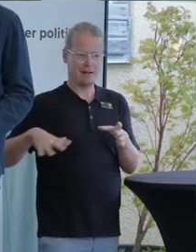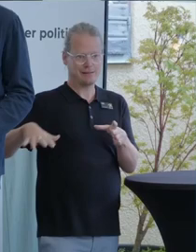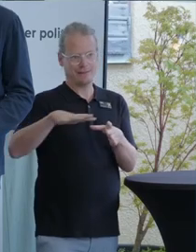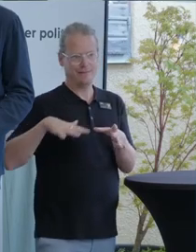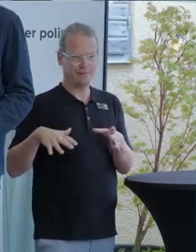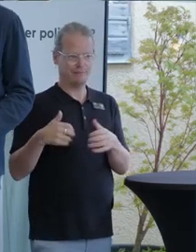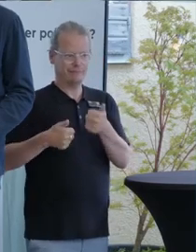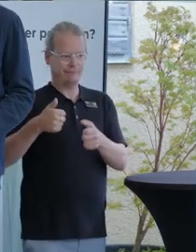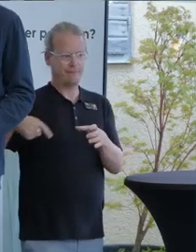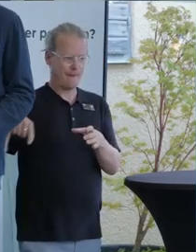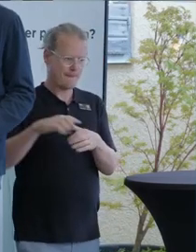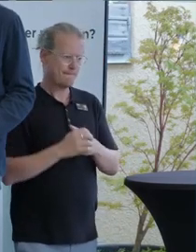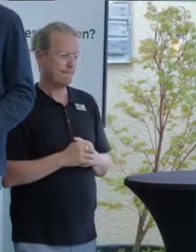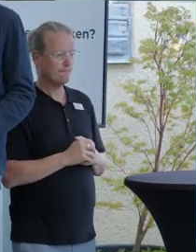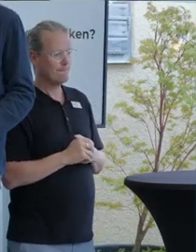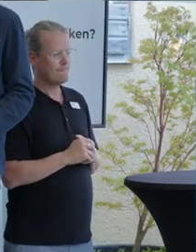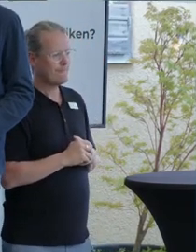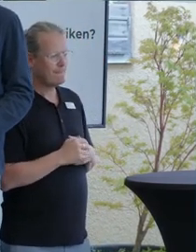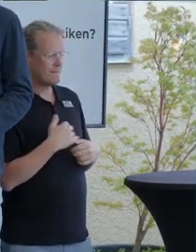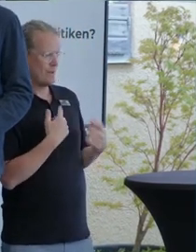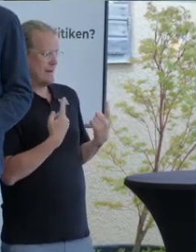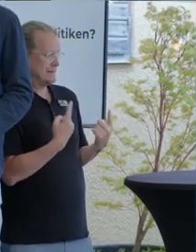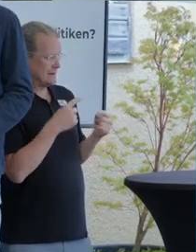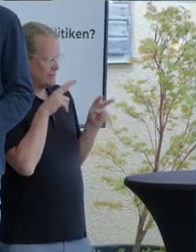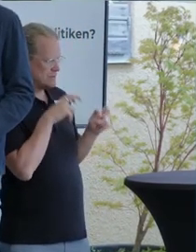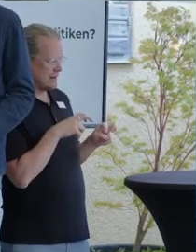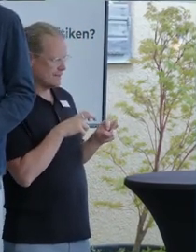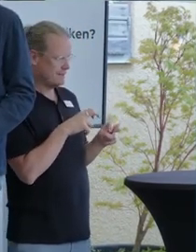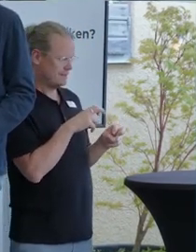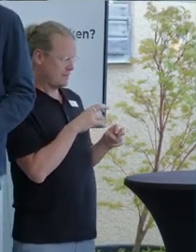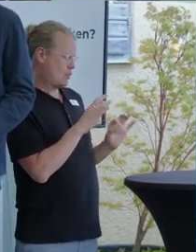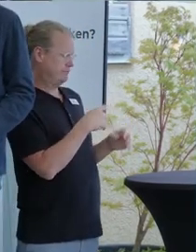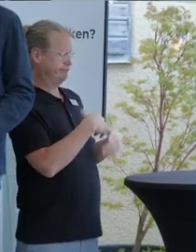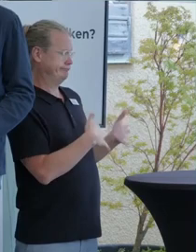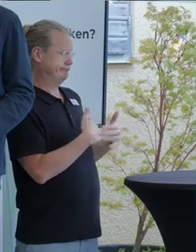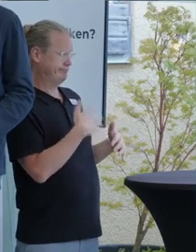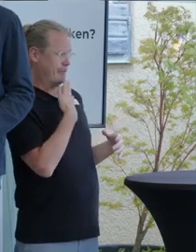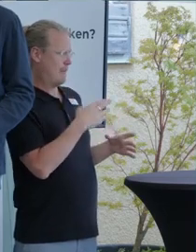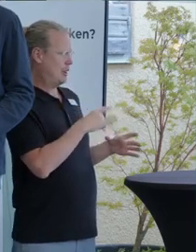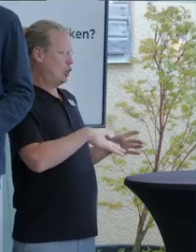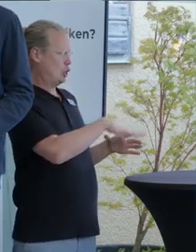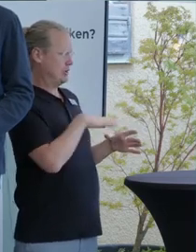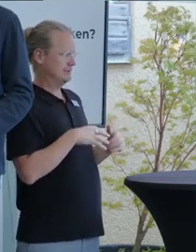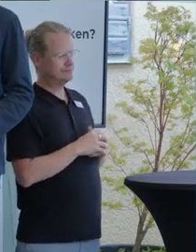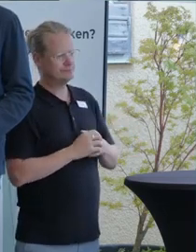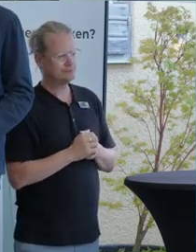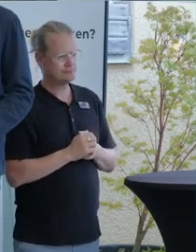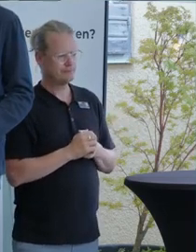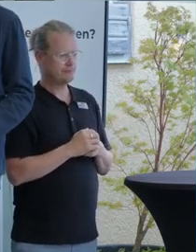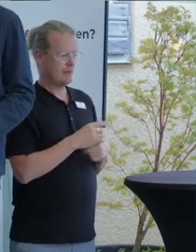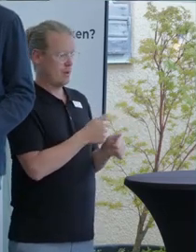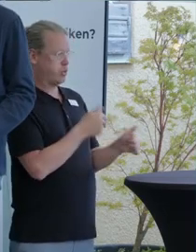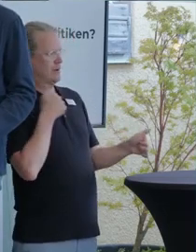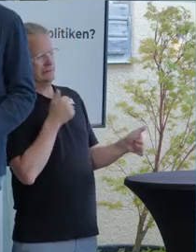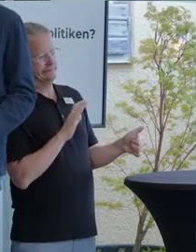våran fantastiska forskningsmiljö och de kompetenser vi har där. Vi får inte halka efter. Det är lite så att man känner att vi halkar